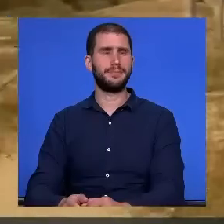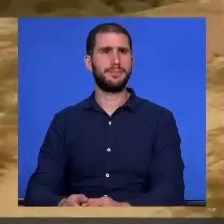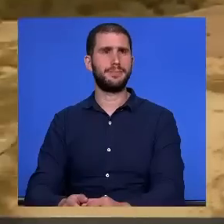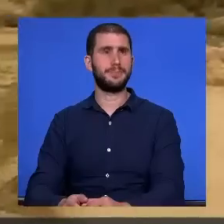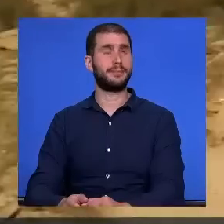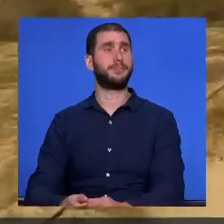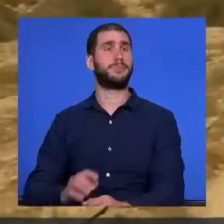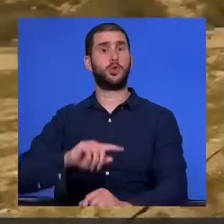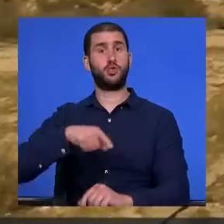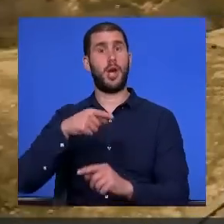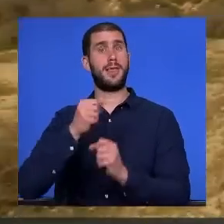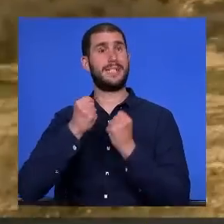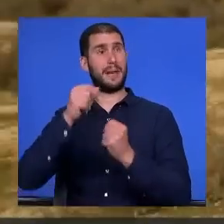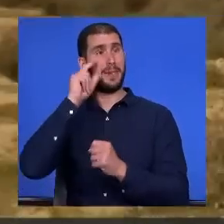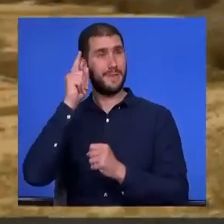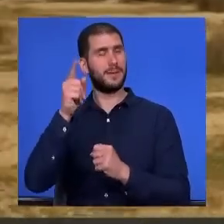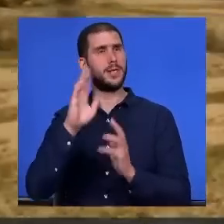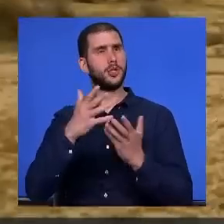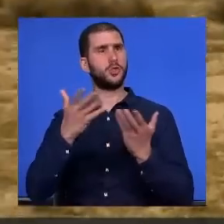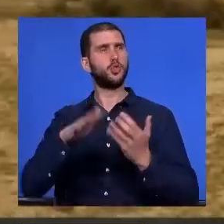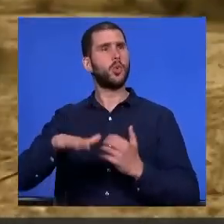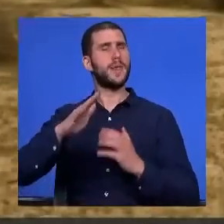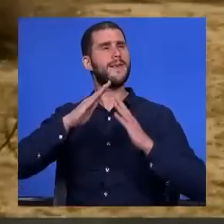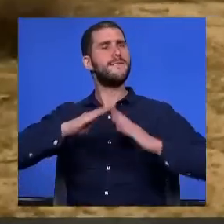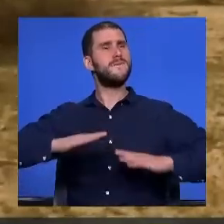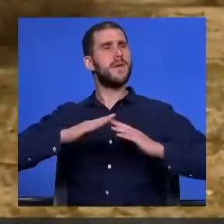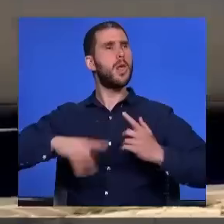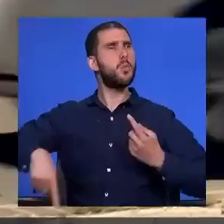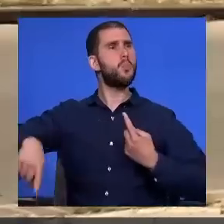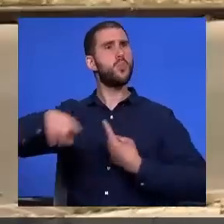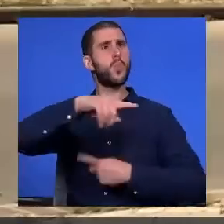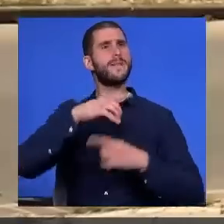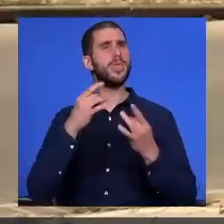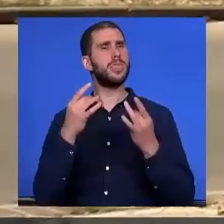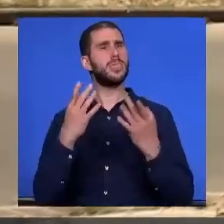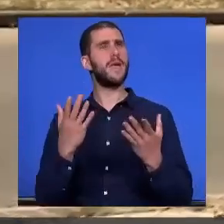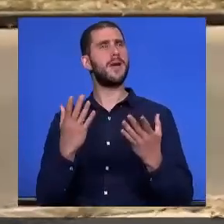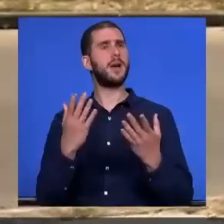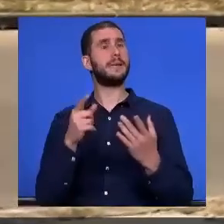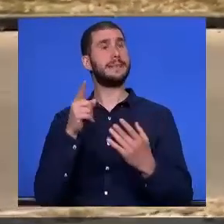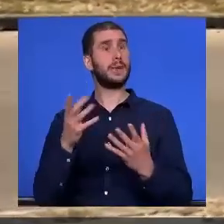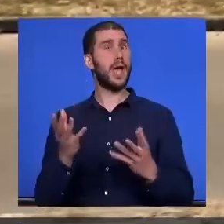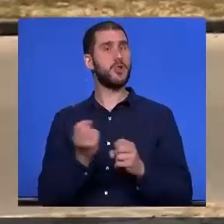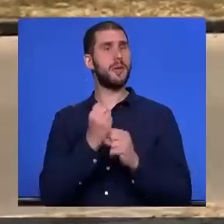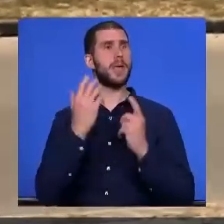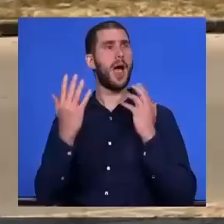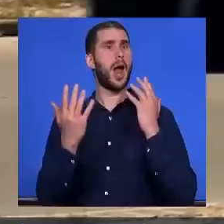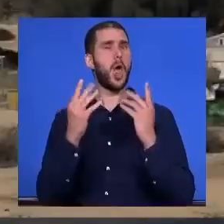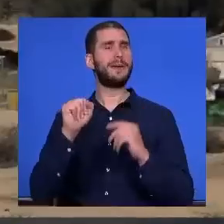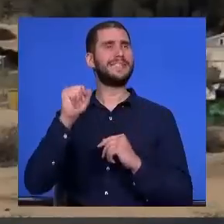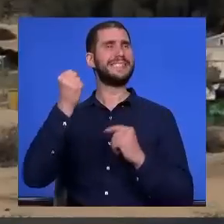רק שעה מתל אביב נגלית לפנינו שכונת וילות מוקפת טבע. זה הגשמת